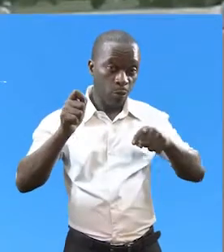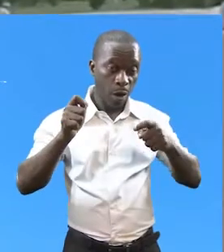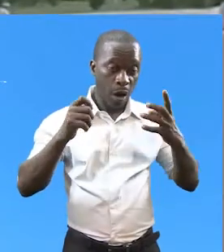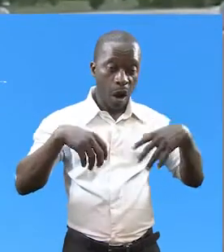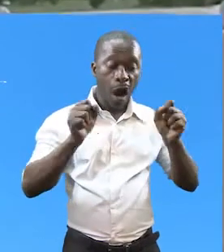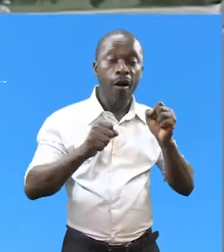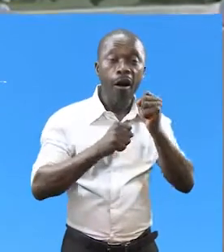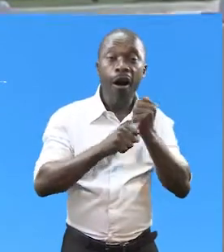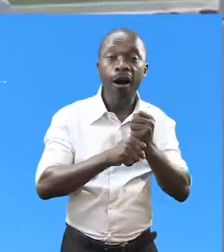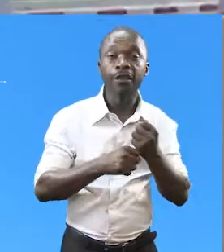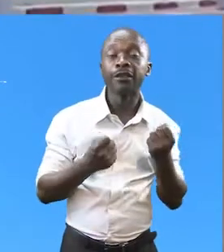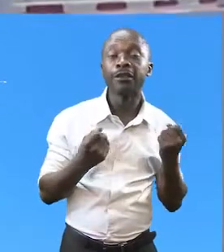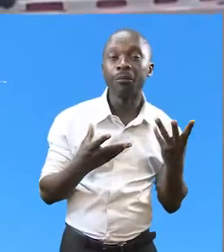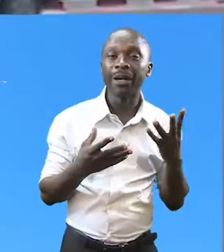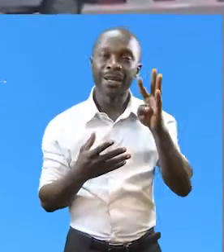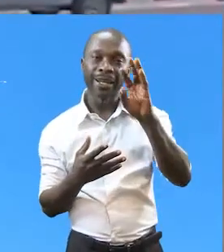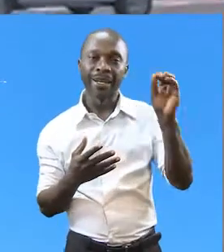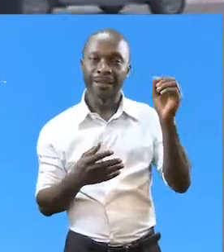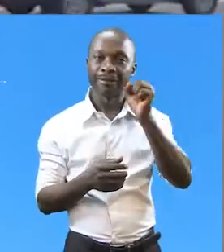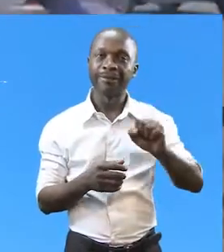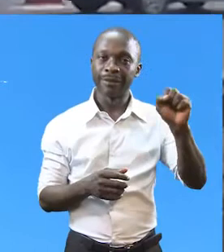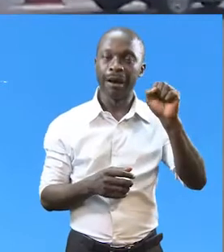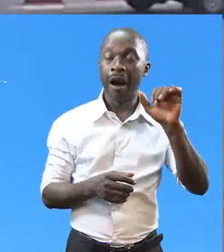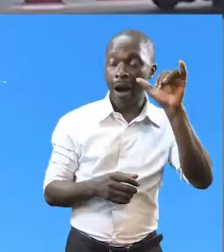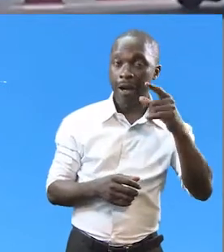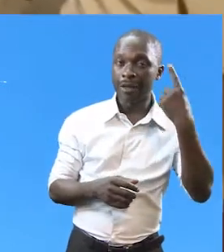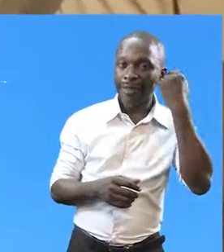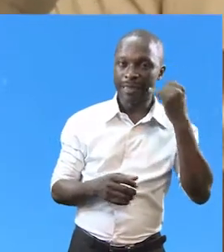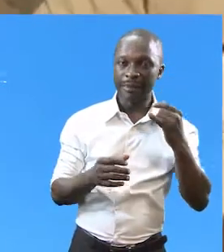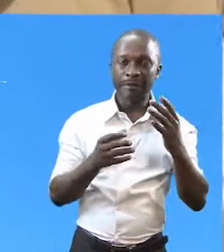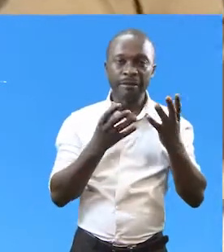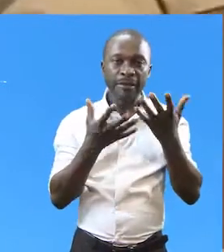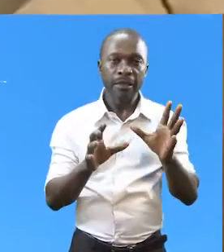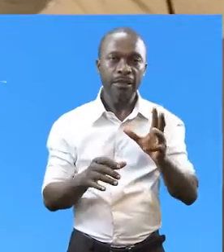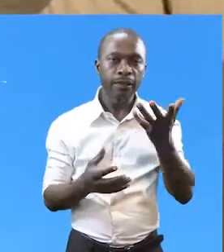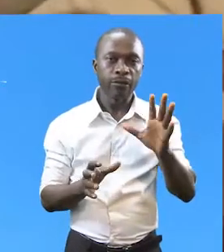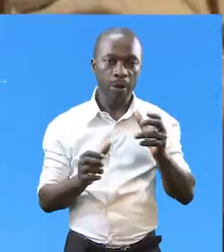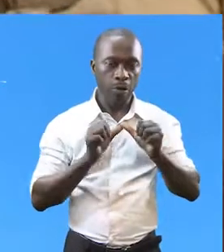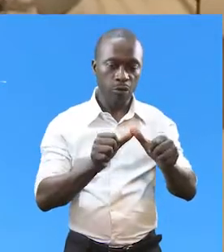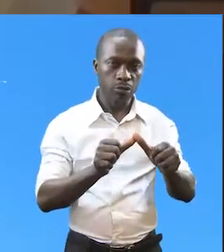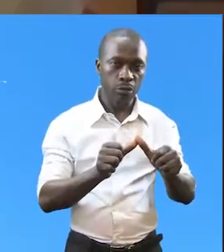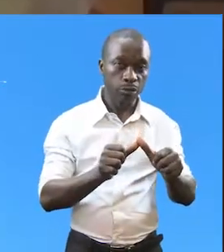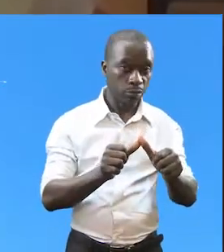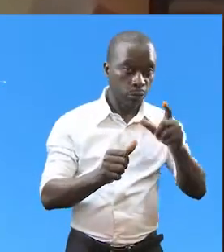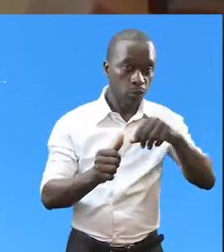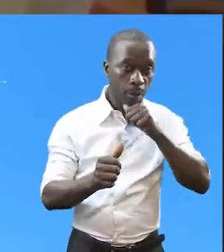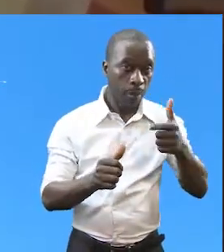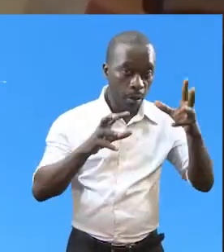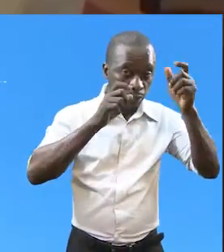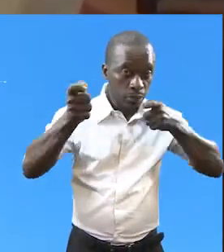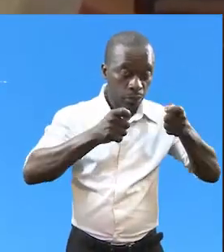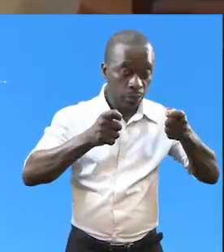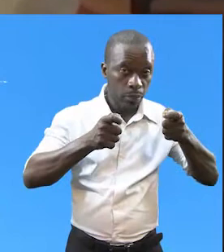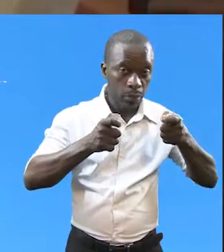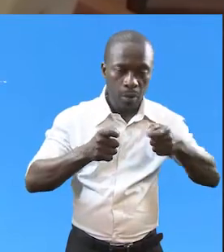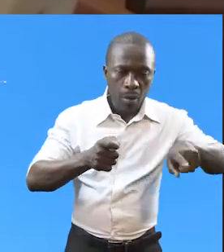jeunesse tchadienne à dénoncer une machination pour les empêcher de se présenter à la dite élection. Est-ce qu'un jeune pourrait être président de la